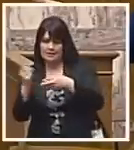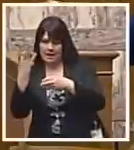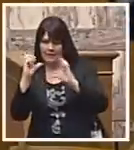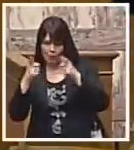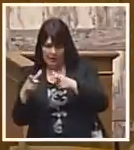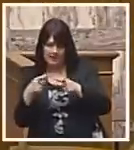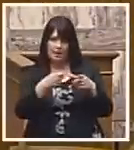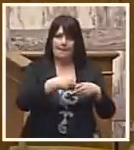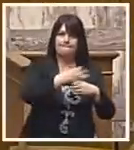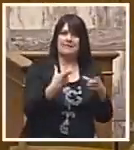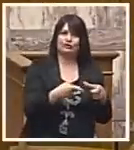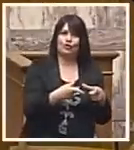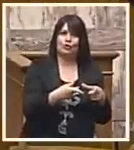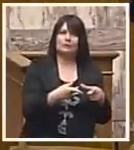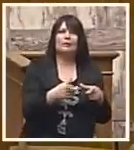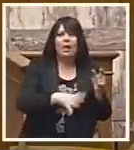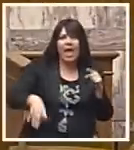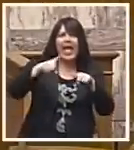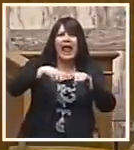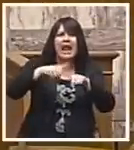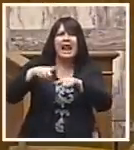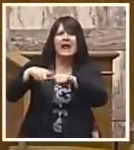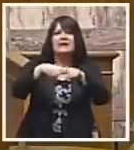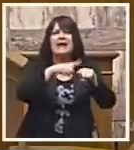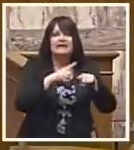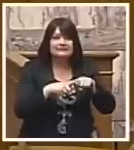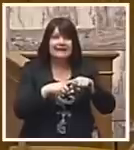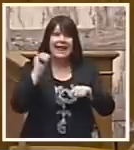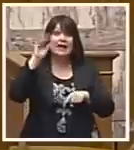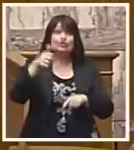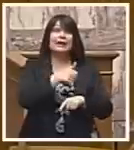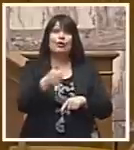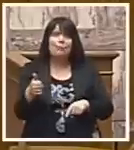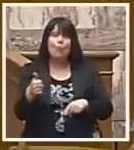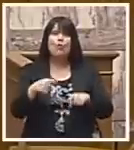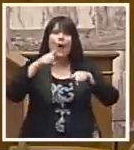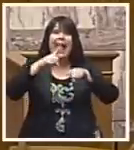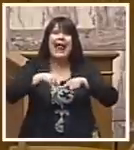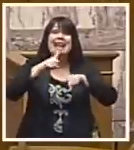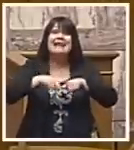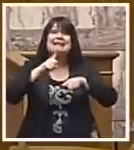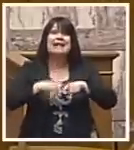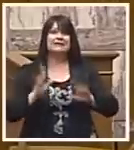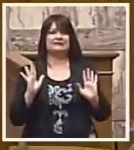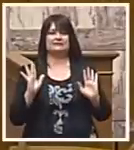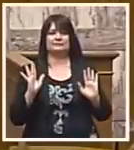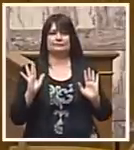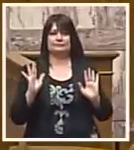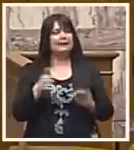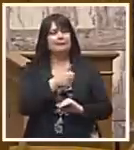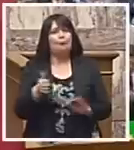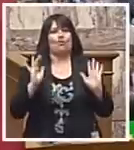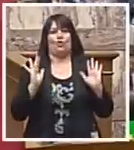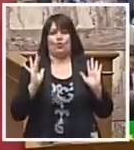Δημοκρατία. Και αυτό πρέπει να κατανοήσουμε. Στο εξωτερικό να είμαστε μόνο Έλληνες. Τίποτε άλλο.